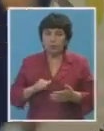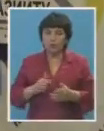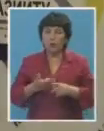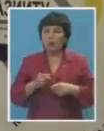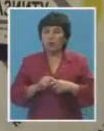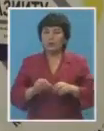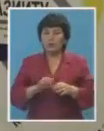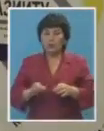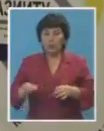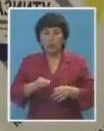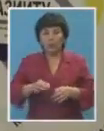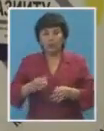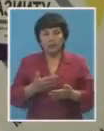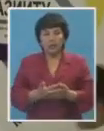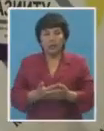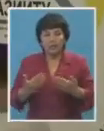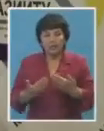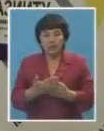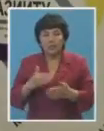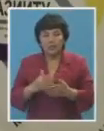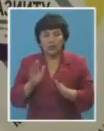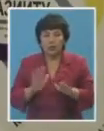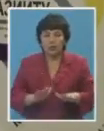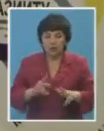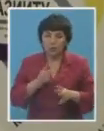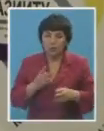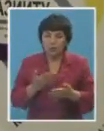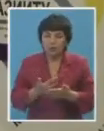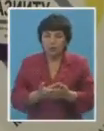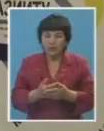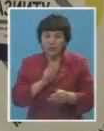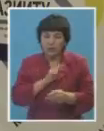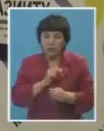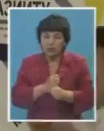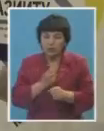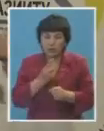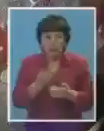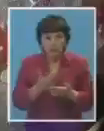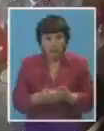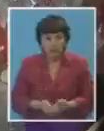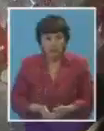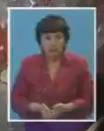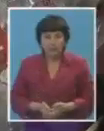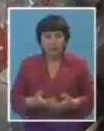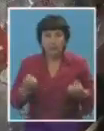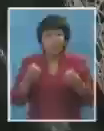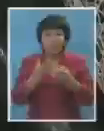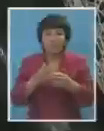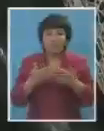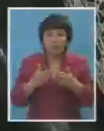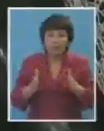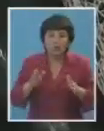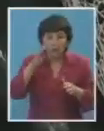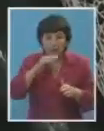осы өңірдегі облыстағы жақсы-жақсы орындарда көрсетіп, еңбектерін көрсетіп жатыр. Салтанатты кеште